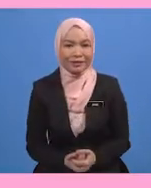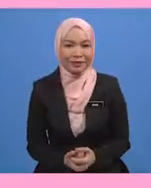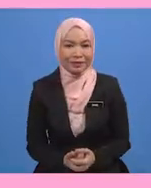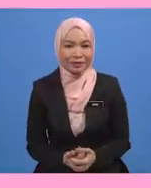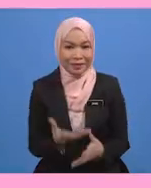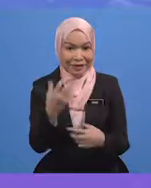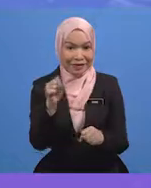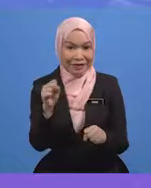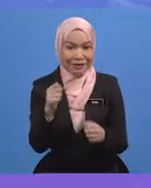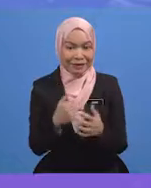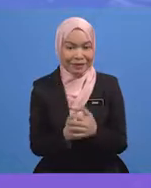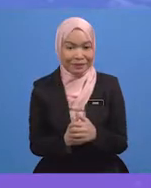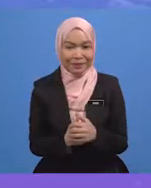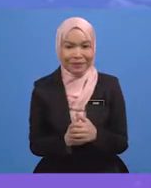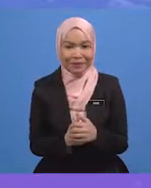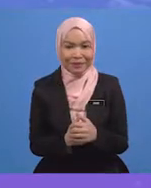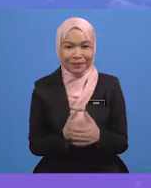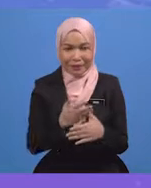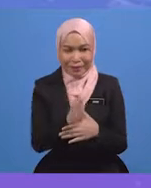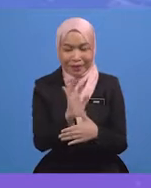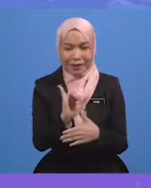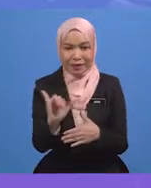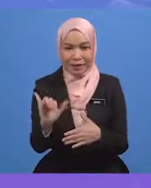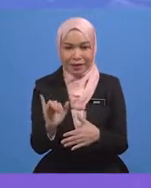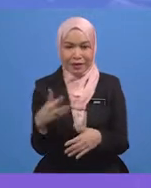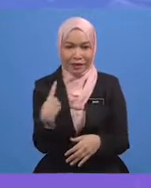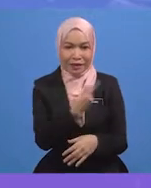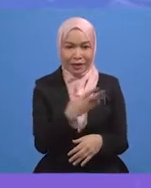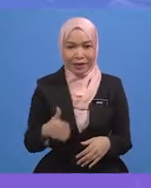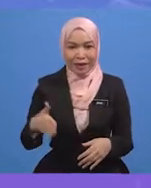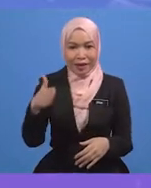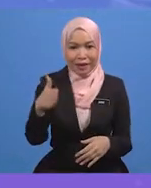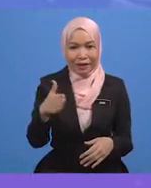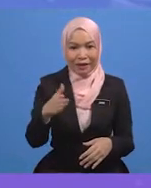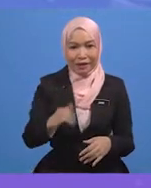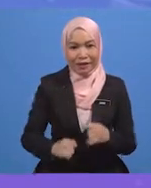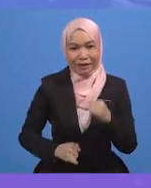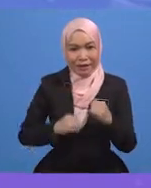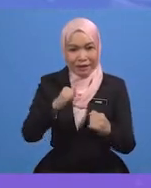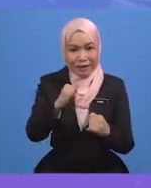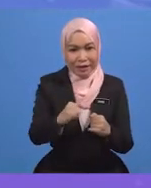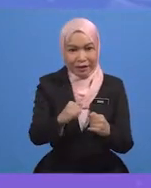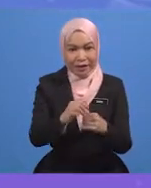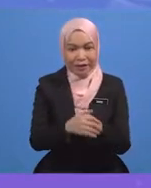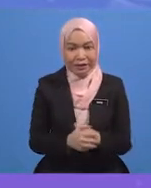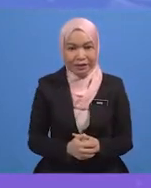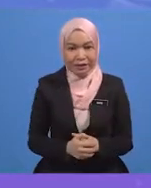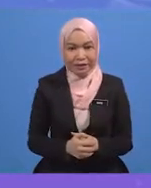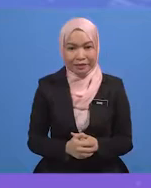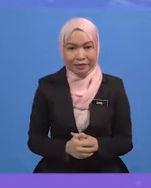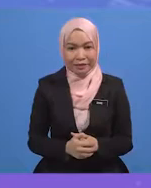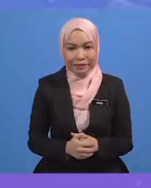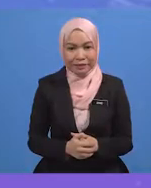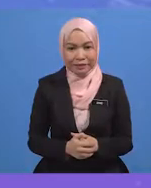insya-Allah. Baiklah. Seterusnya murid-murid, kita akan jejaki dan susuri